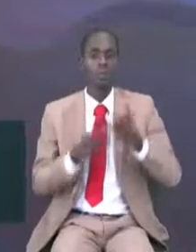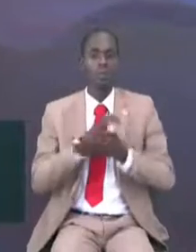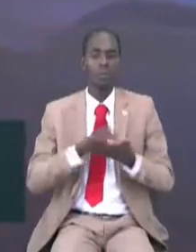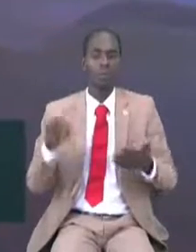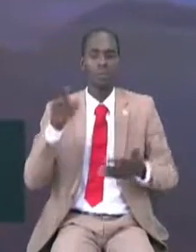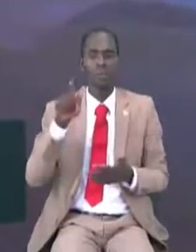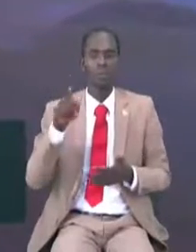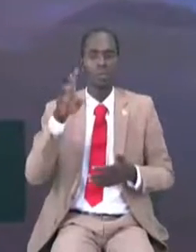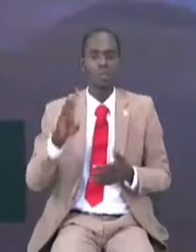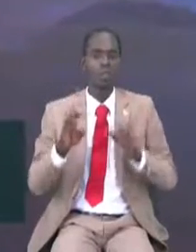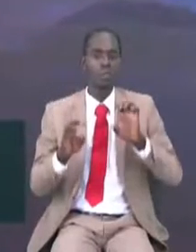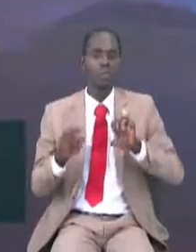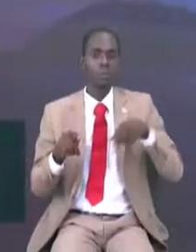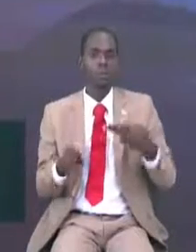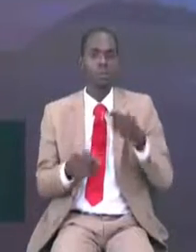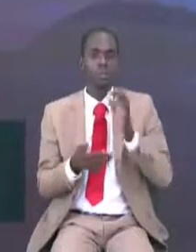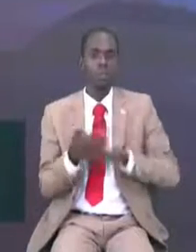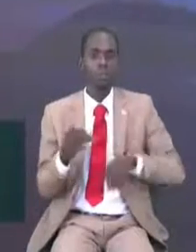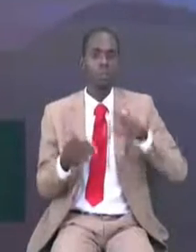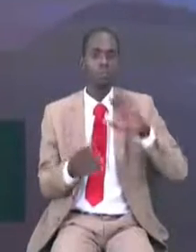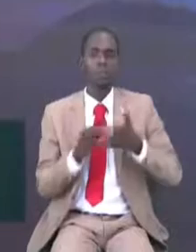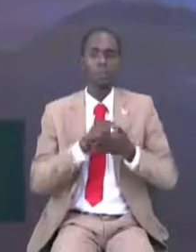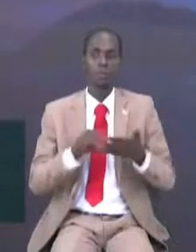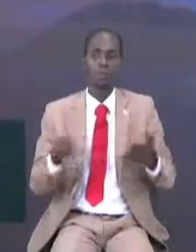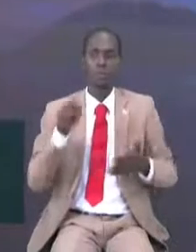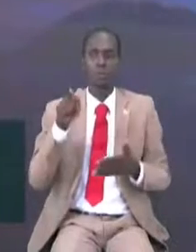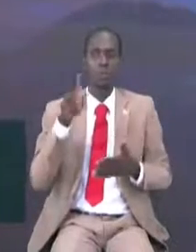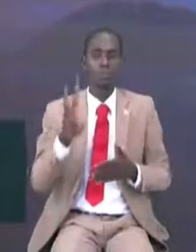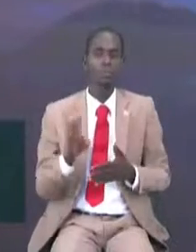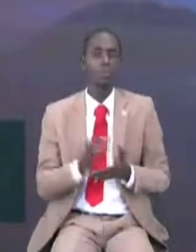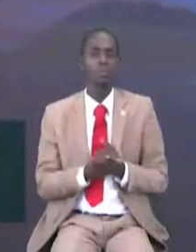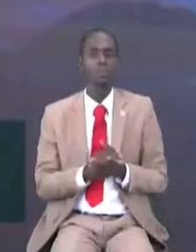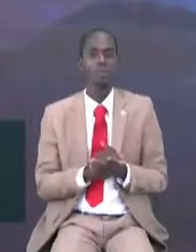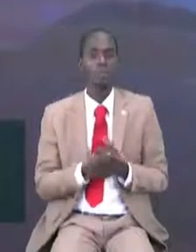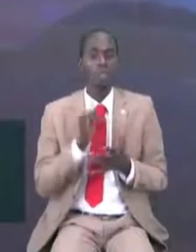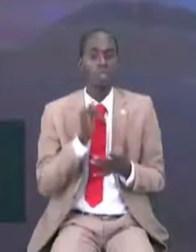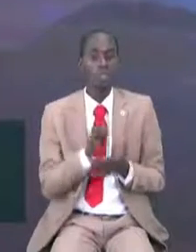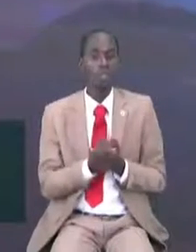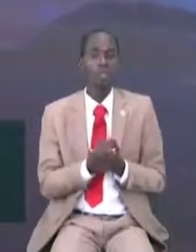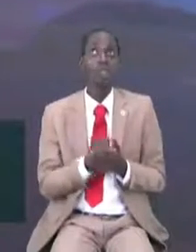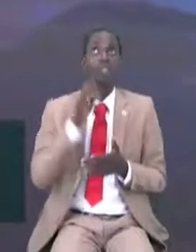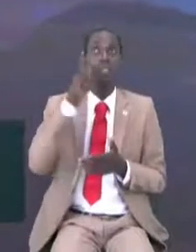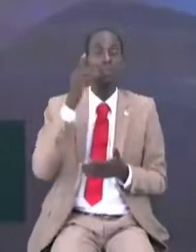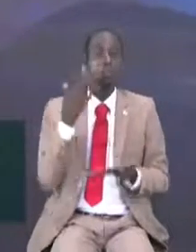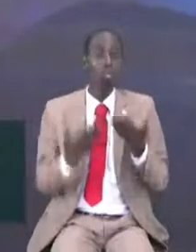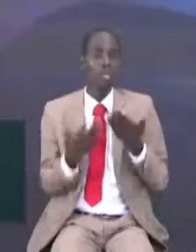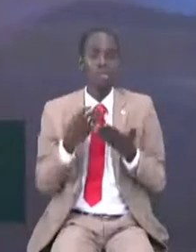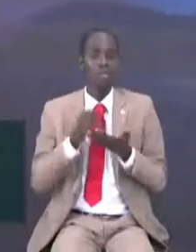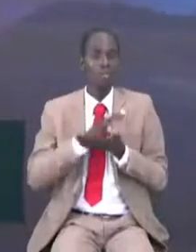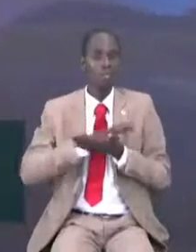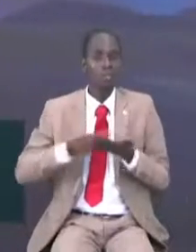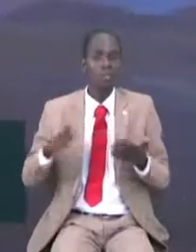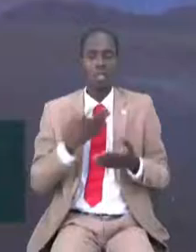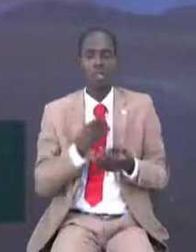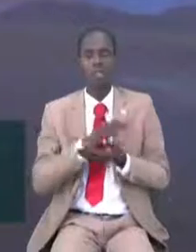26. Afin de la sanctifier par la parole, après l'avoir purifiée par le